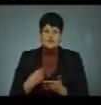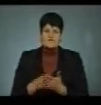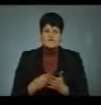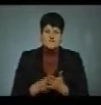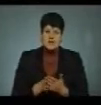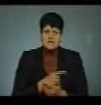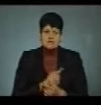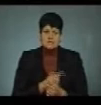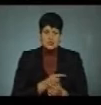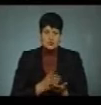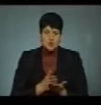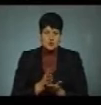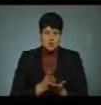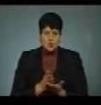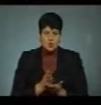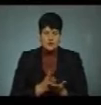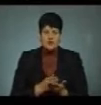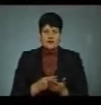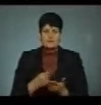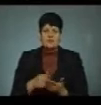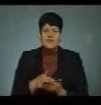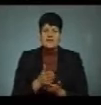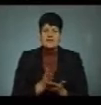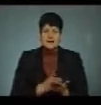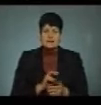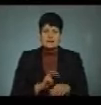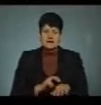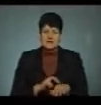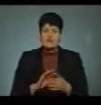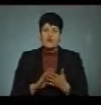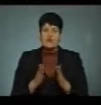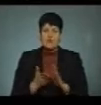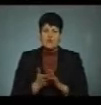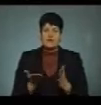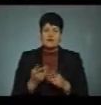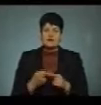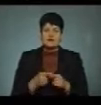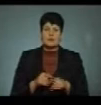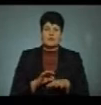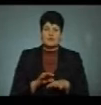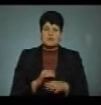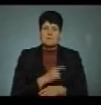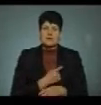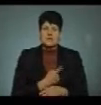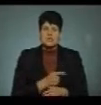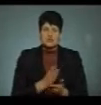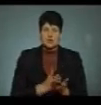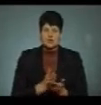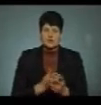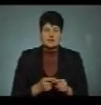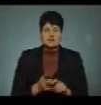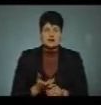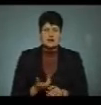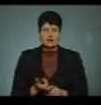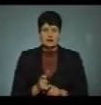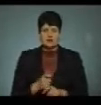медичного обслуговування, якість лікарів, умови, в яких відбувається це медичне обслуговування, звичайно, є надзвичайно важливими